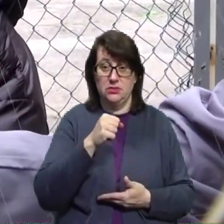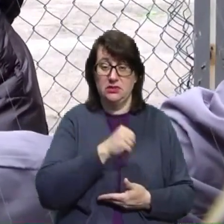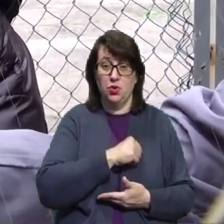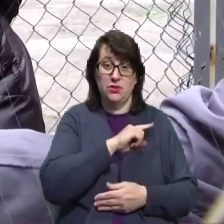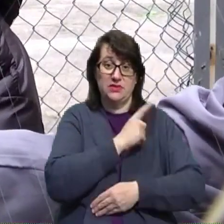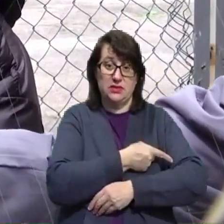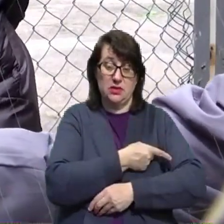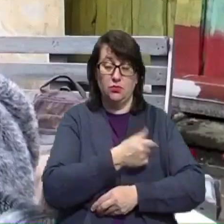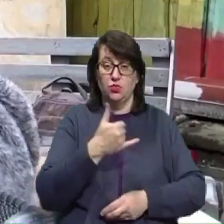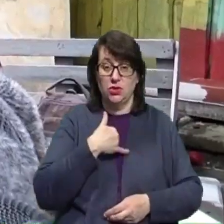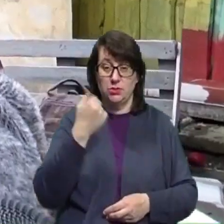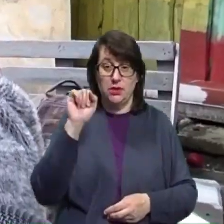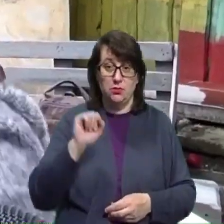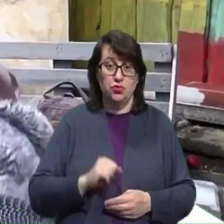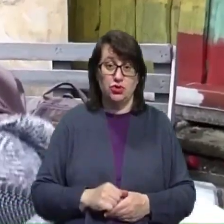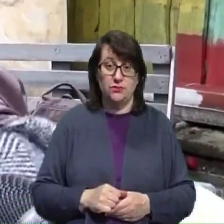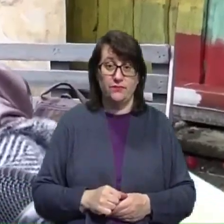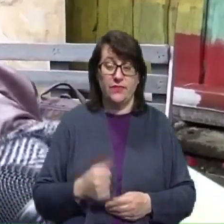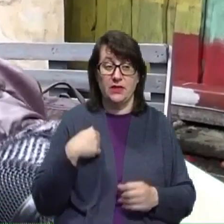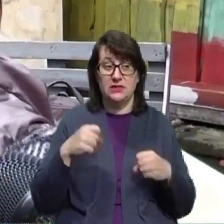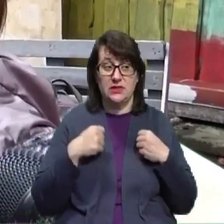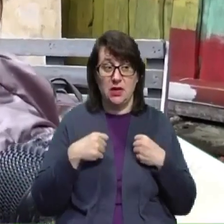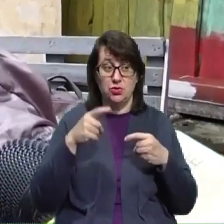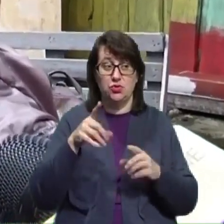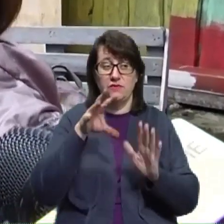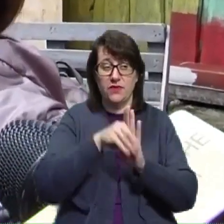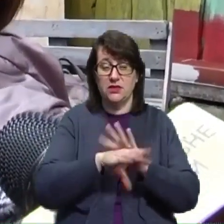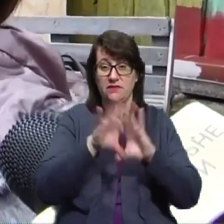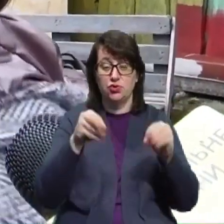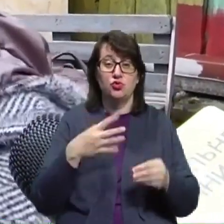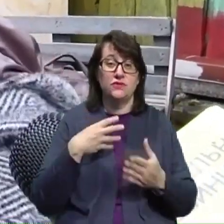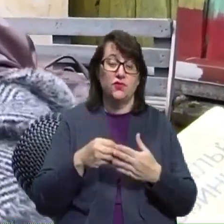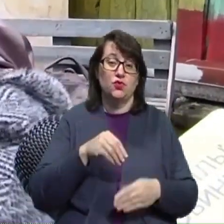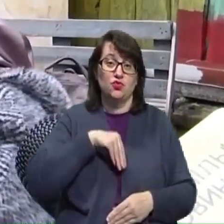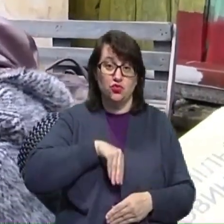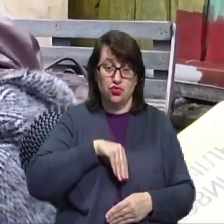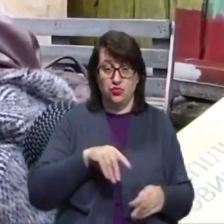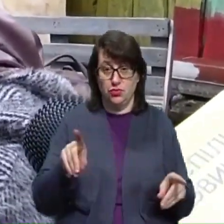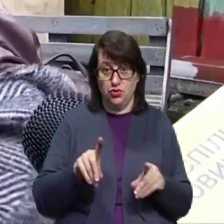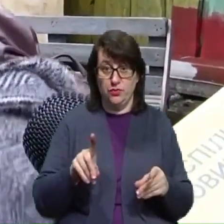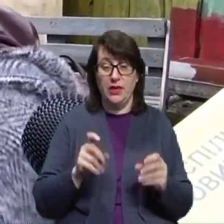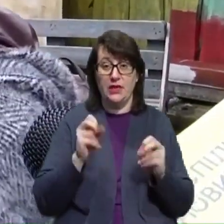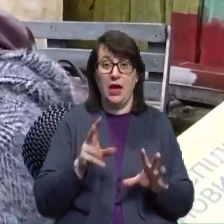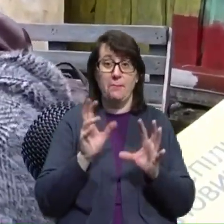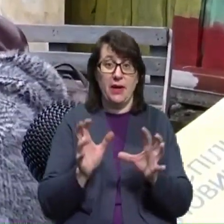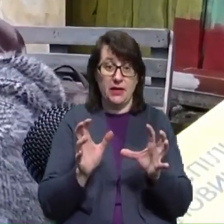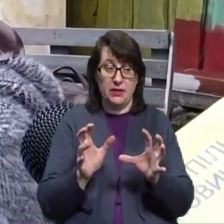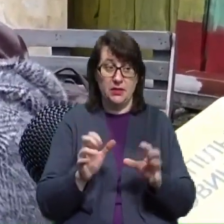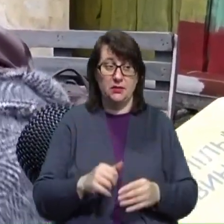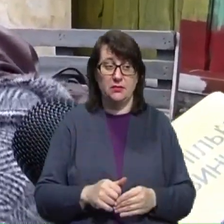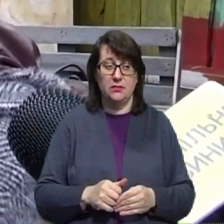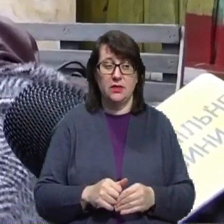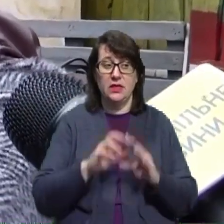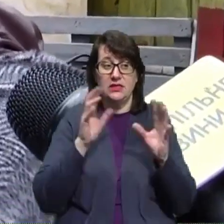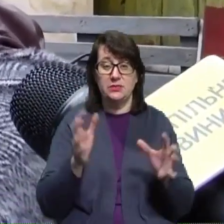у нашій перемозі. Ми стараємося сюди вкласти всю свою душу, щоб як берегині зберегти